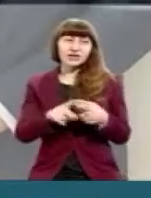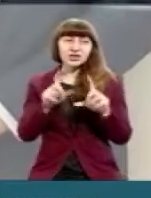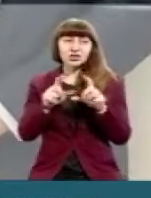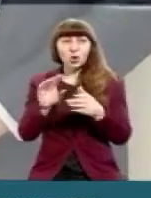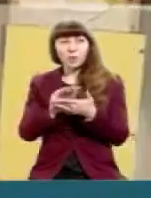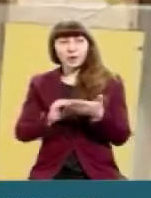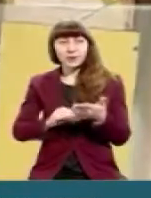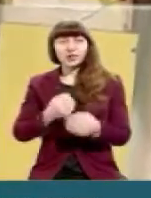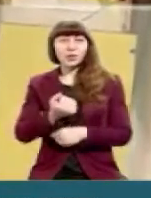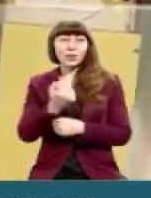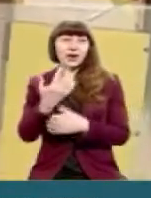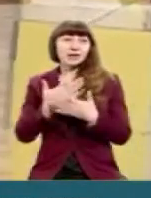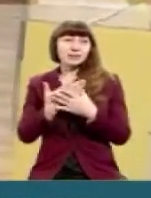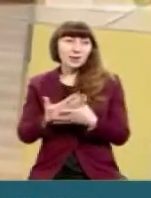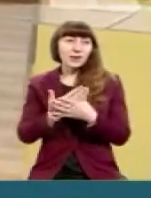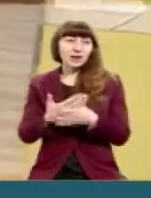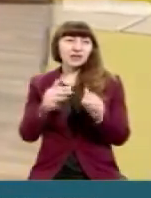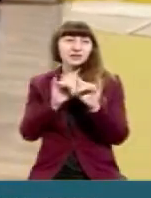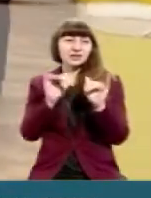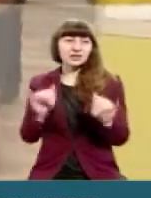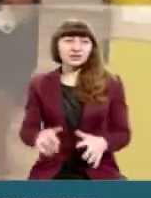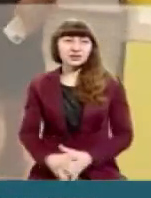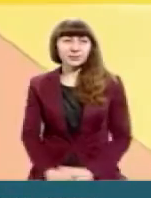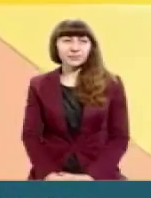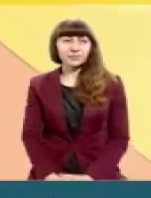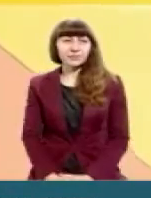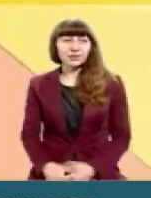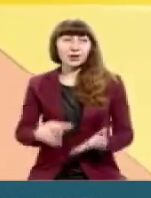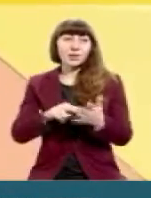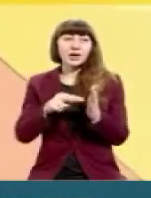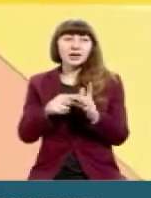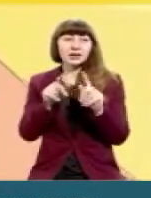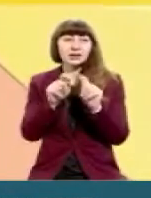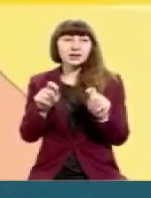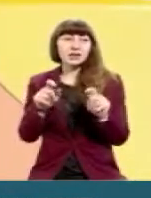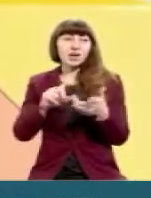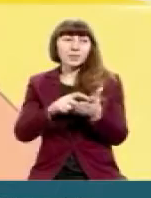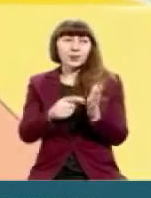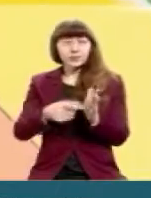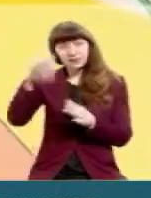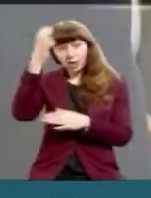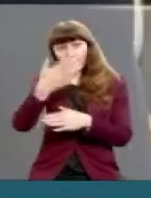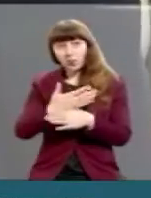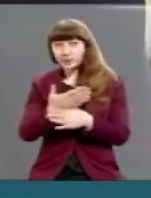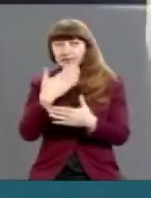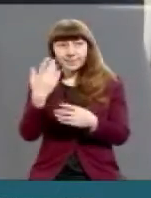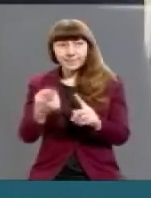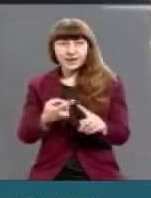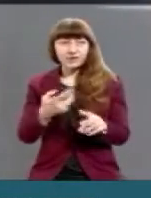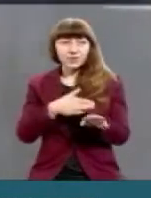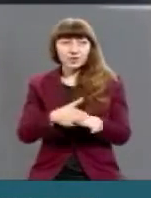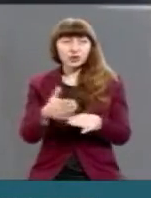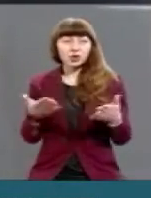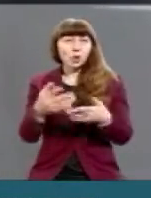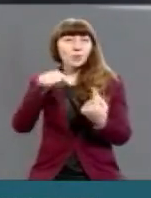поддерживает по сей день и активно помогает в ее развитии и процветании. Проект по открытию кабинета психологической помощи не первый, в реализации